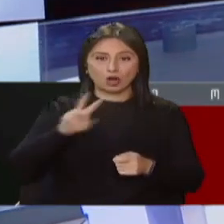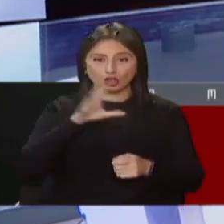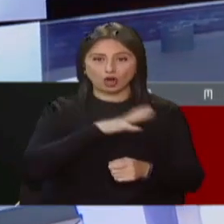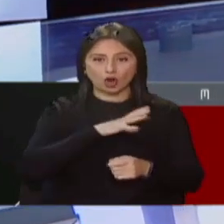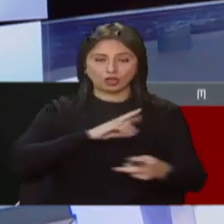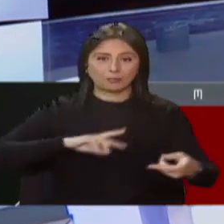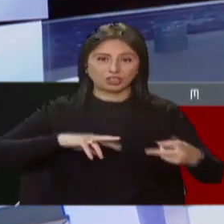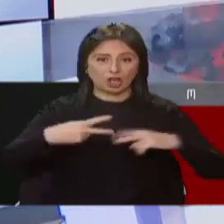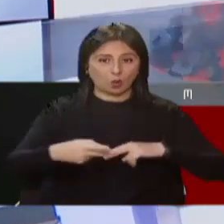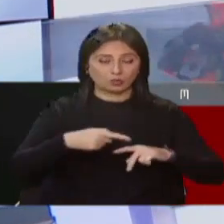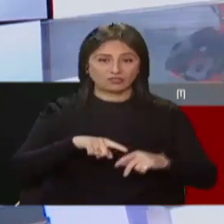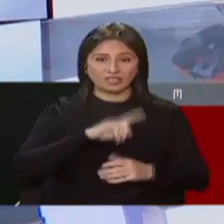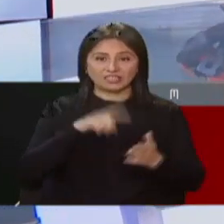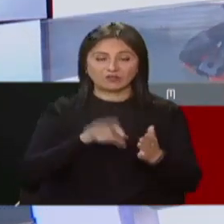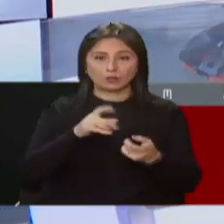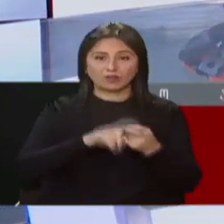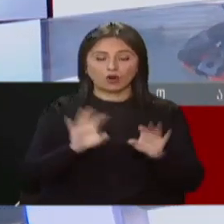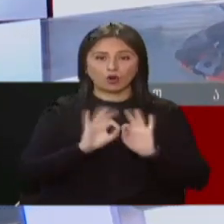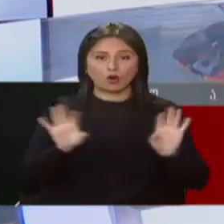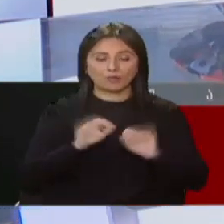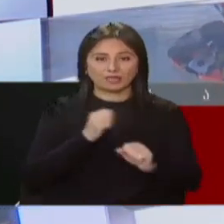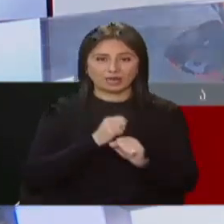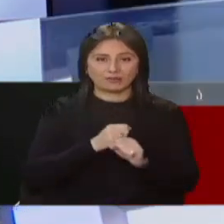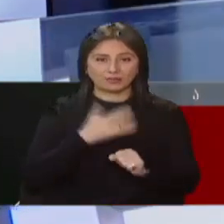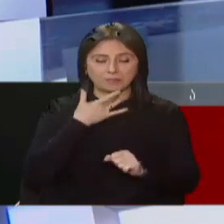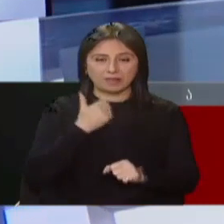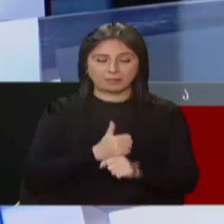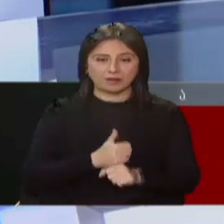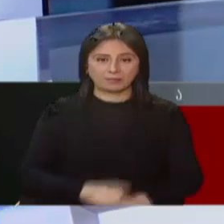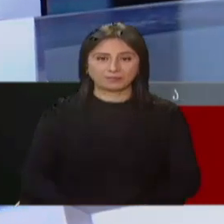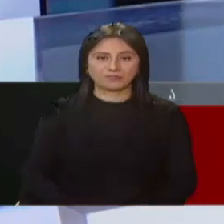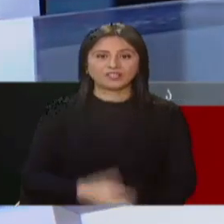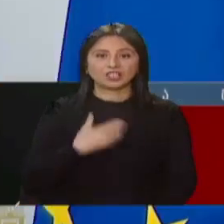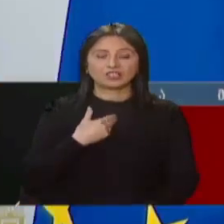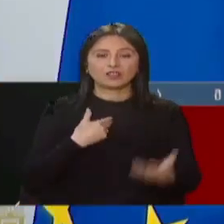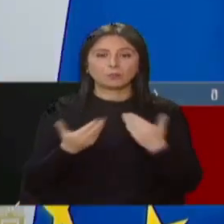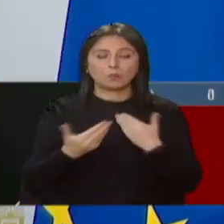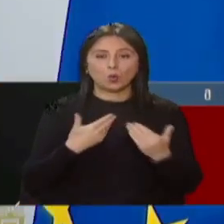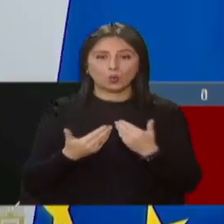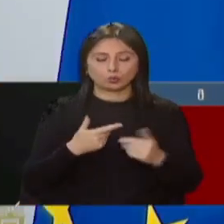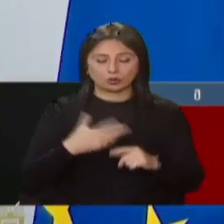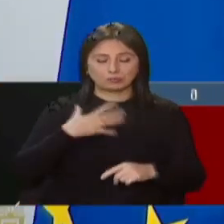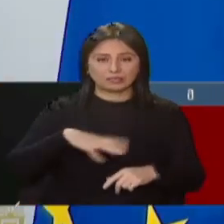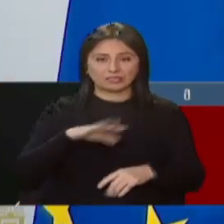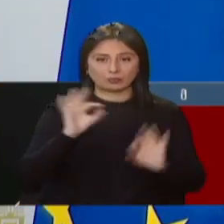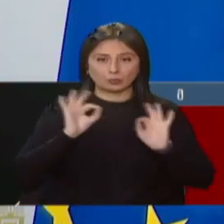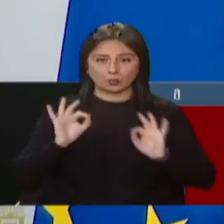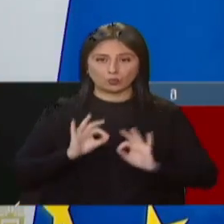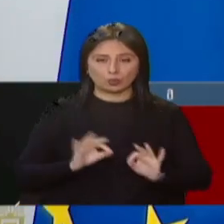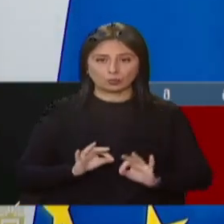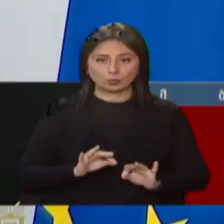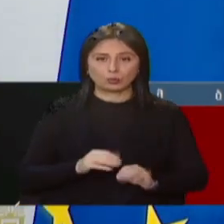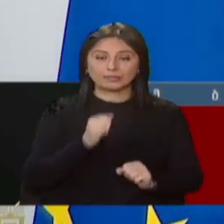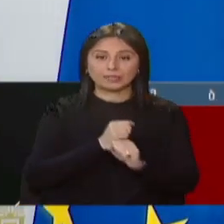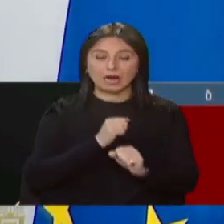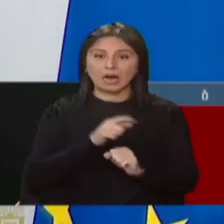și găuți solam. Să gătim de capșebit. Comentarii care te atpile sismer. Trend moaț o depta mimatul săcatulos procuraturas